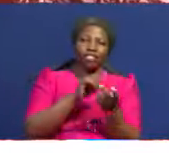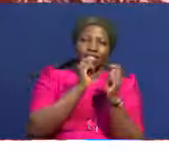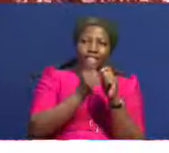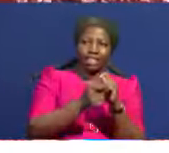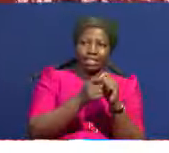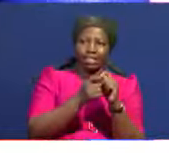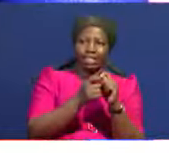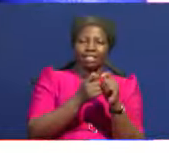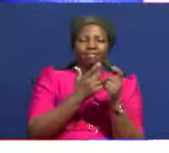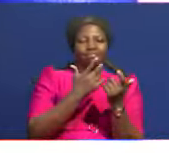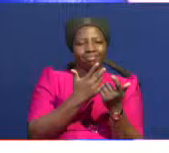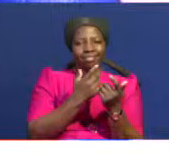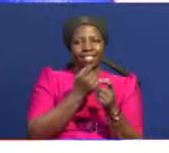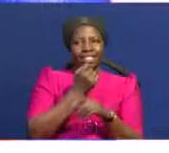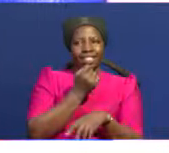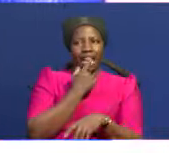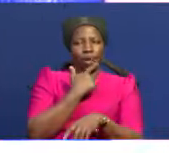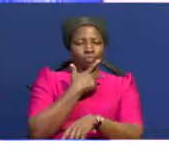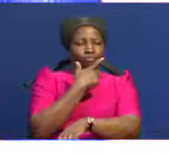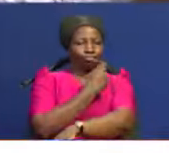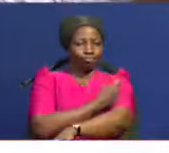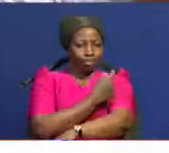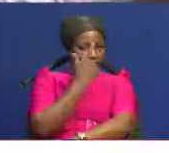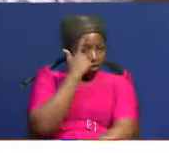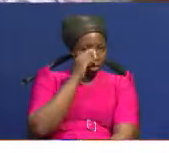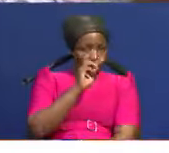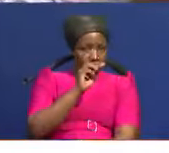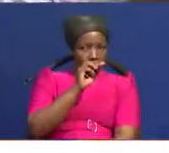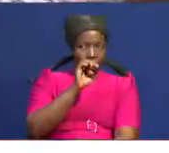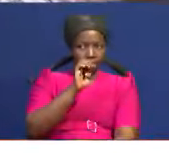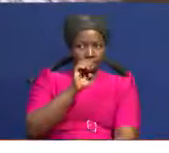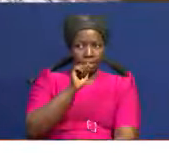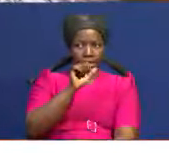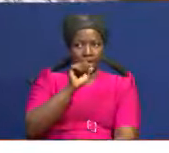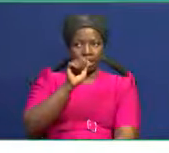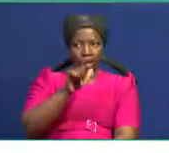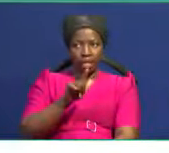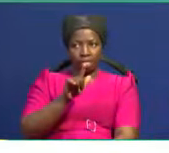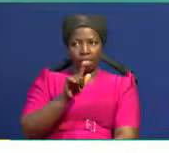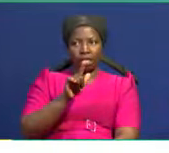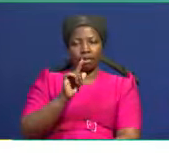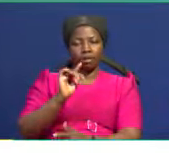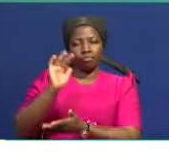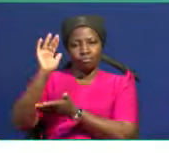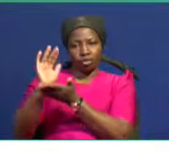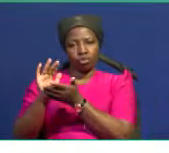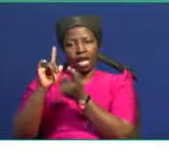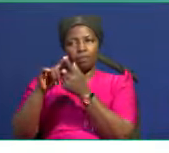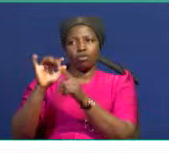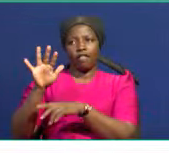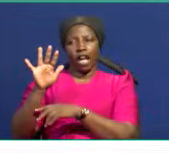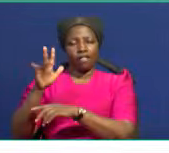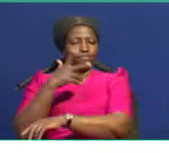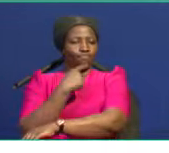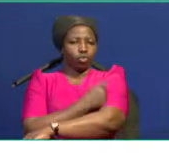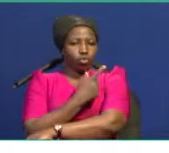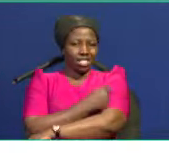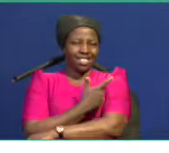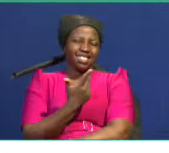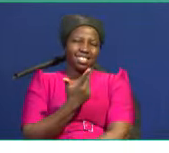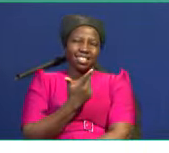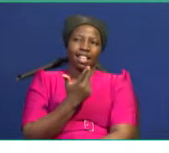chupa ya dozi 10 ya chanjo ya surua rubela hadi chaguo bora zaidi la dozi 5. But because many times